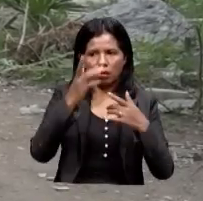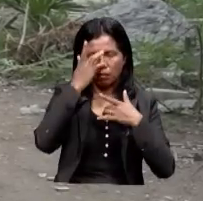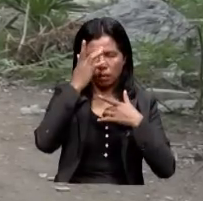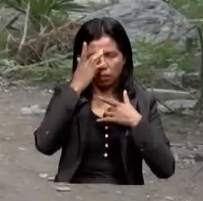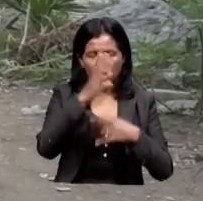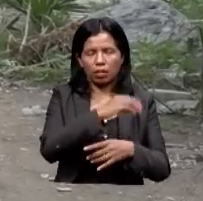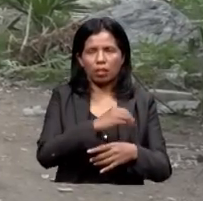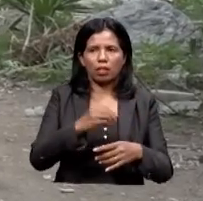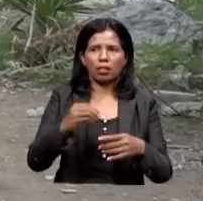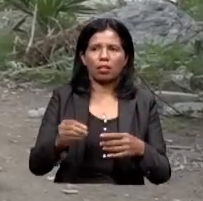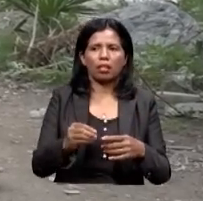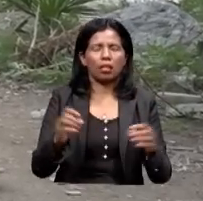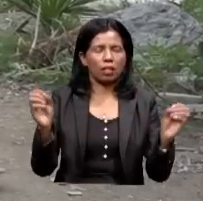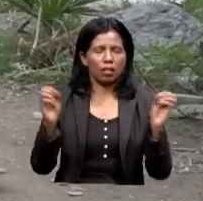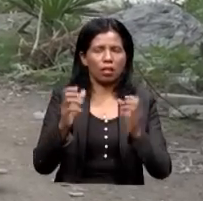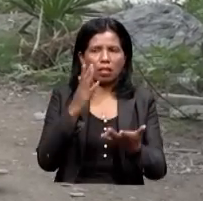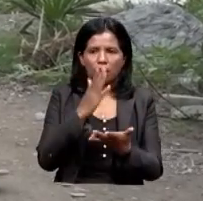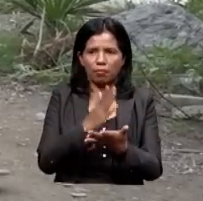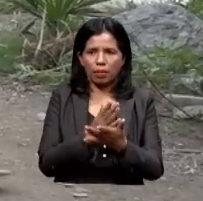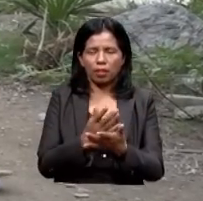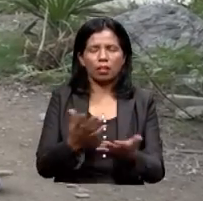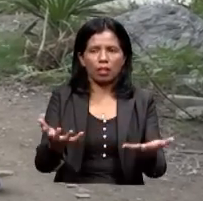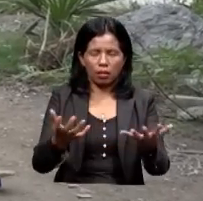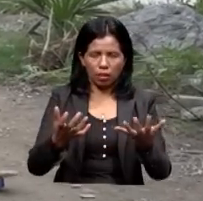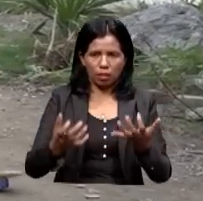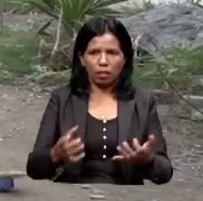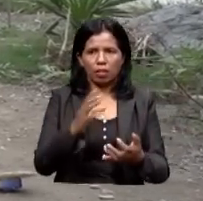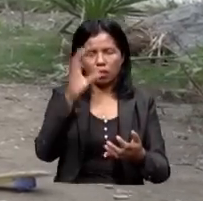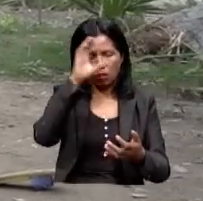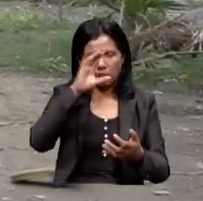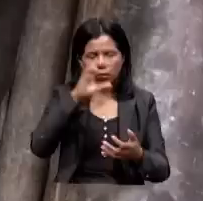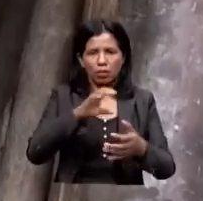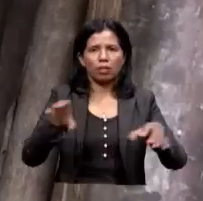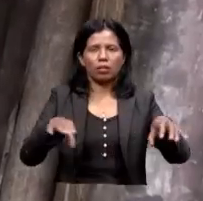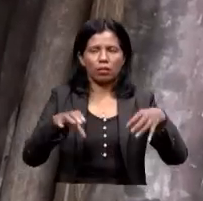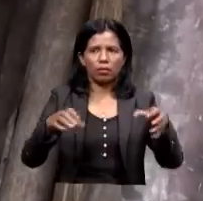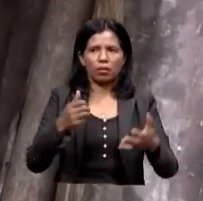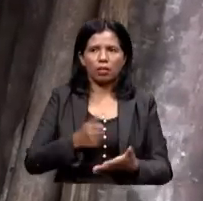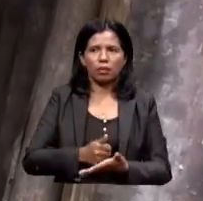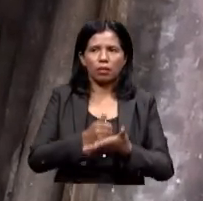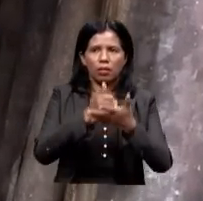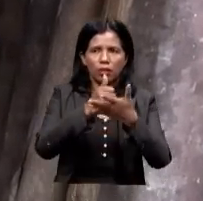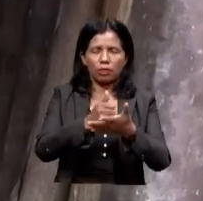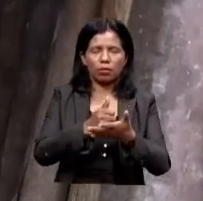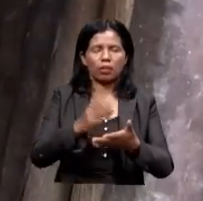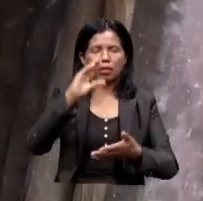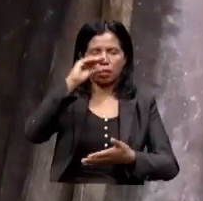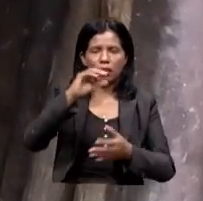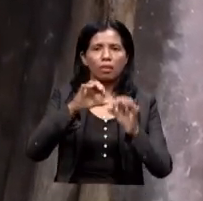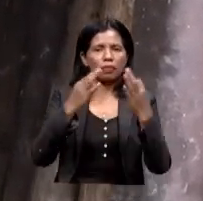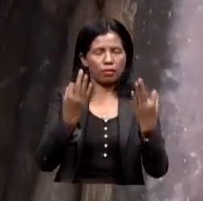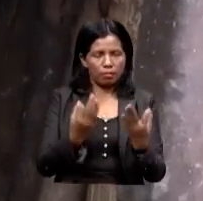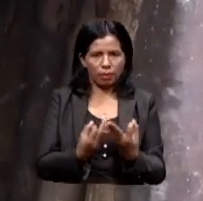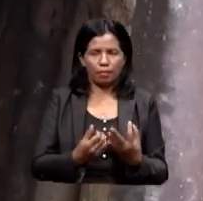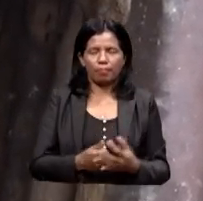Olandino sofre ne, laha mate nia vontade, atu buka servisu ho sustenta nia familia.